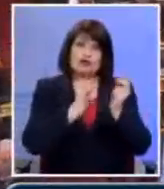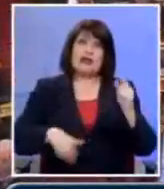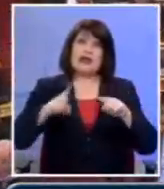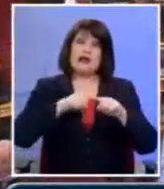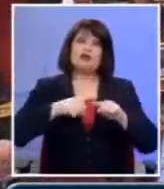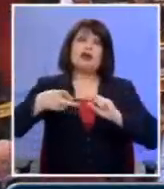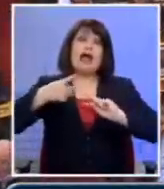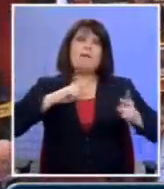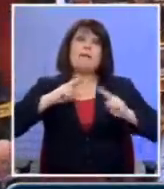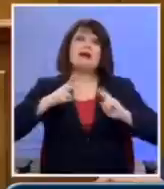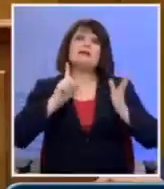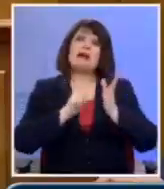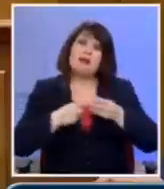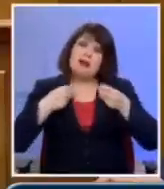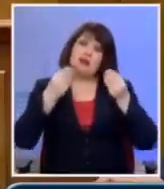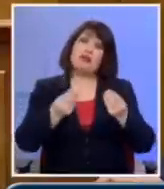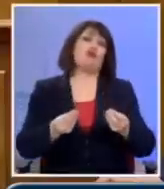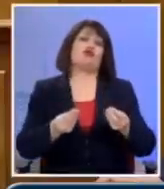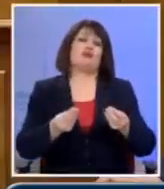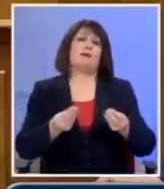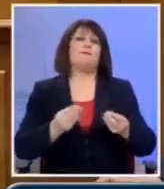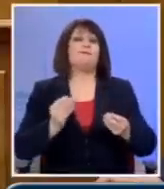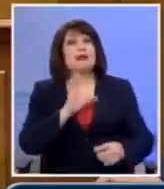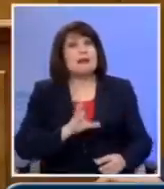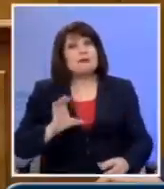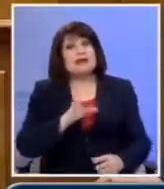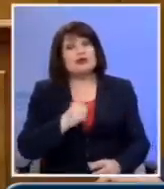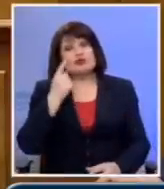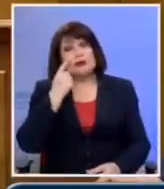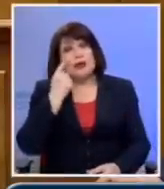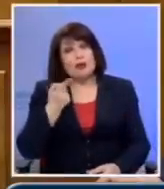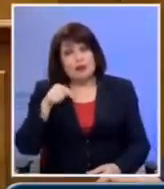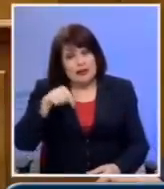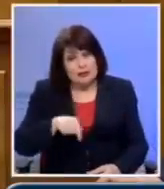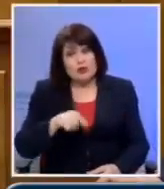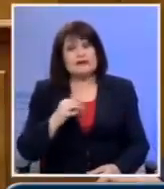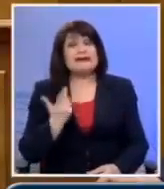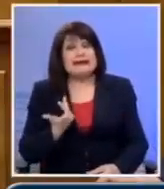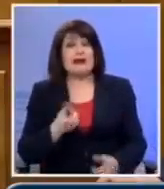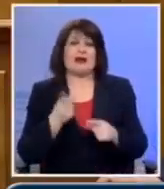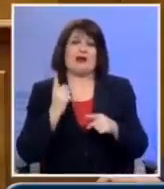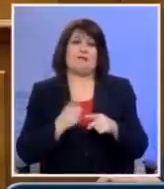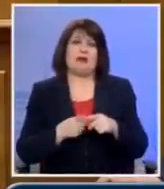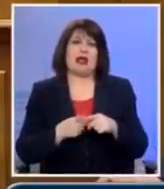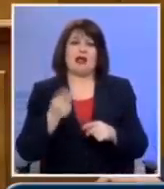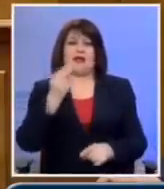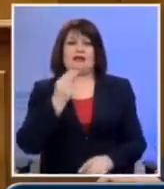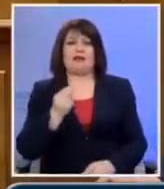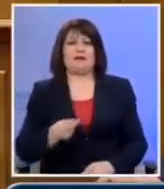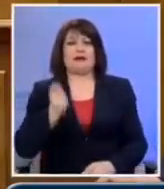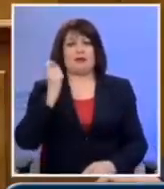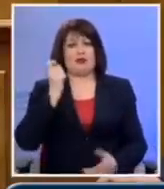τις απαντήσεις που το οφείλουμε, ώστε να διερευνηθεί αν εδώ πρόκειται απλώς για ζητήματα